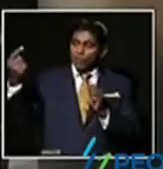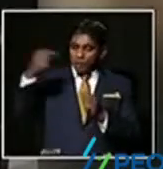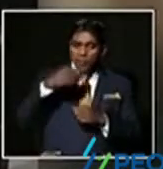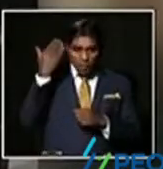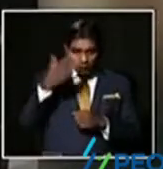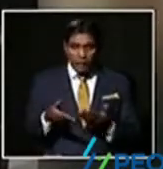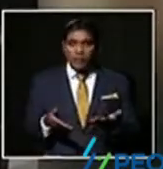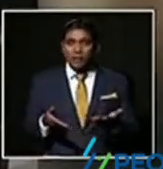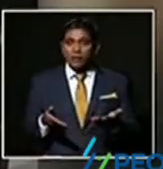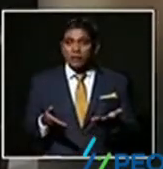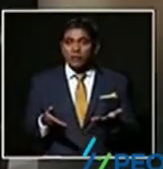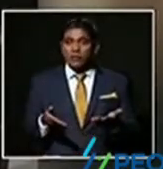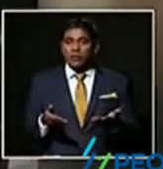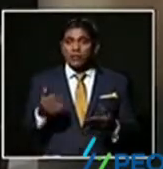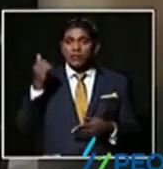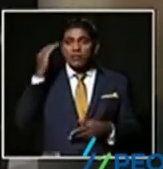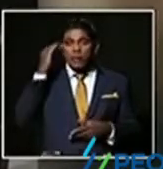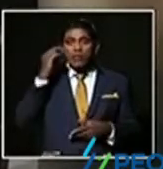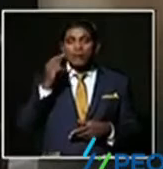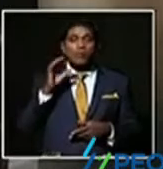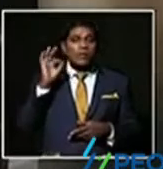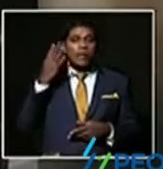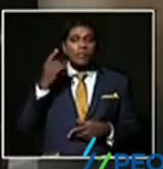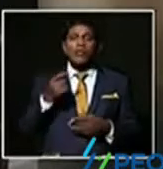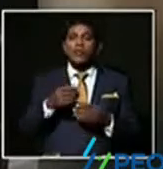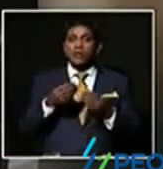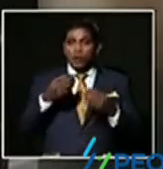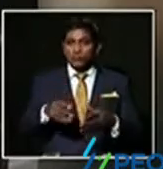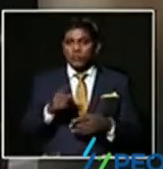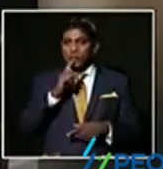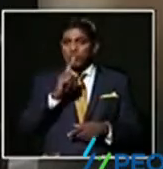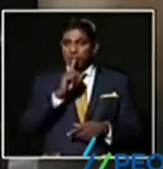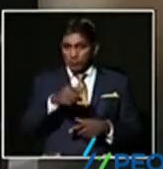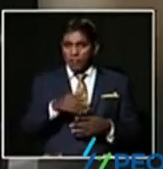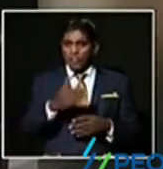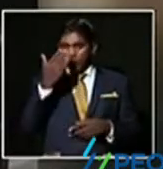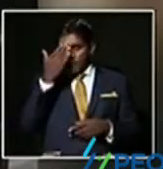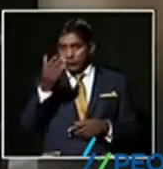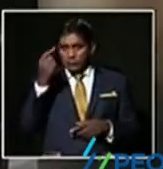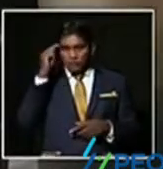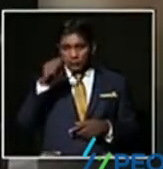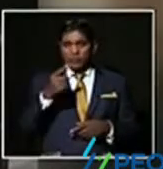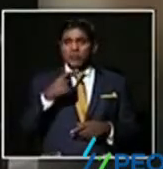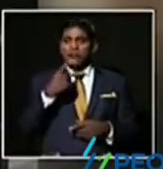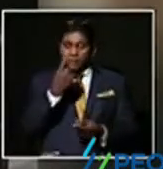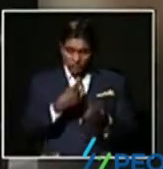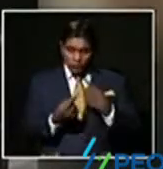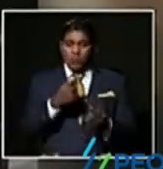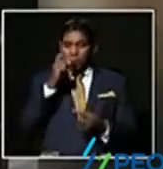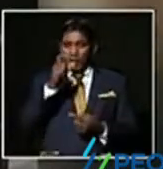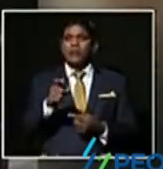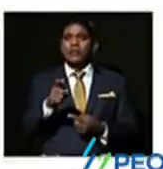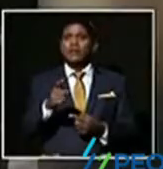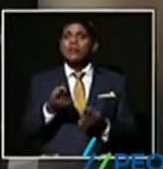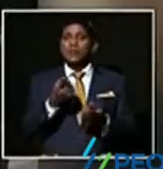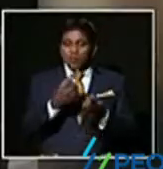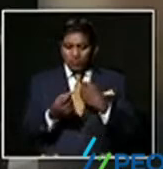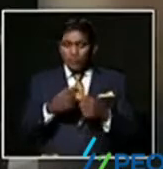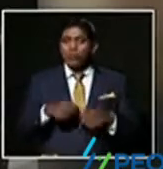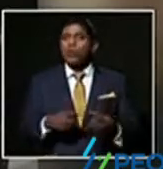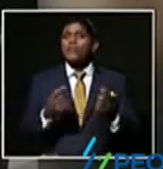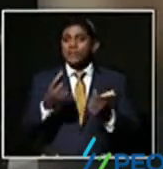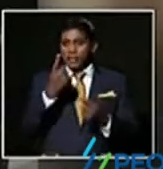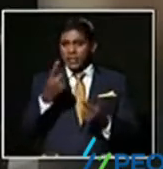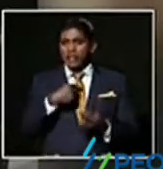ගෙදර රත්තරන් බඩුවක් නැති උනායි කියලා හැමෝම හිතන්න බෑ. ඒ නිසා කරුණාකරලා මේ පිළිබඳව දැඩි පියවර ගන්න. මොකද්ද ගන්න පියවර කියලා අපිට කියන්න. වතුකරේ